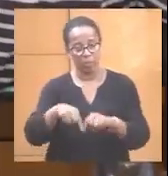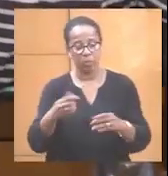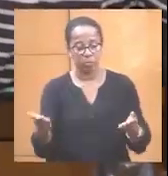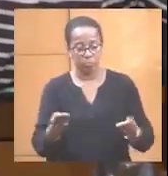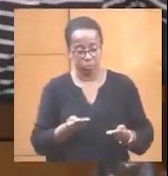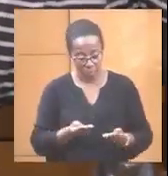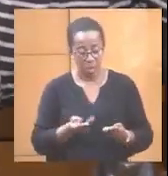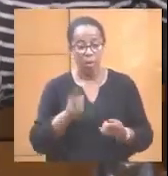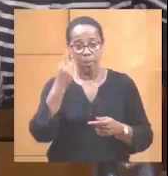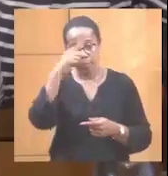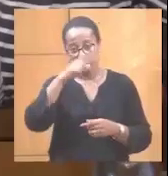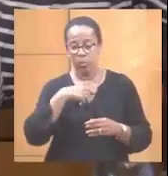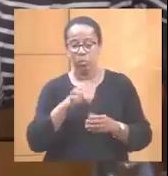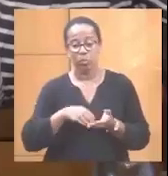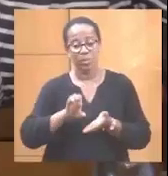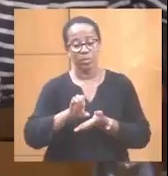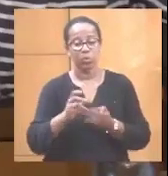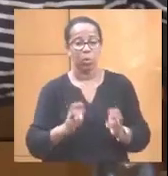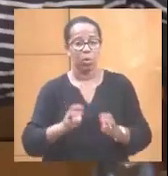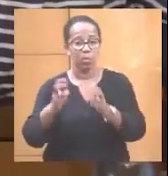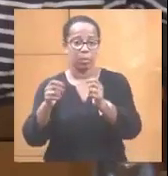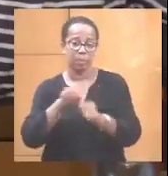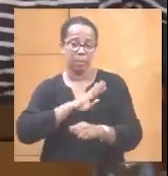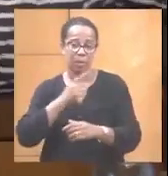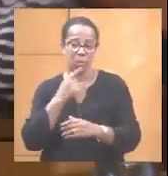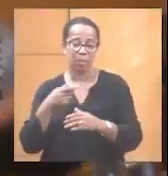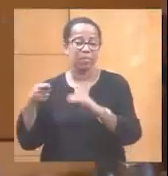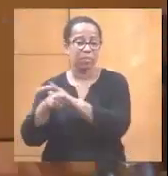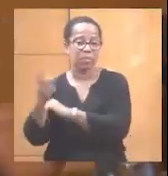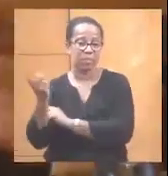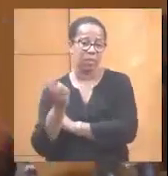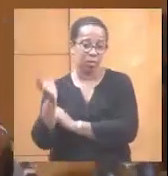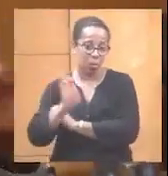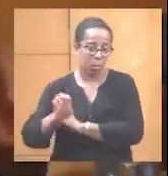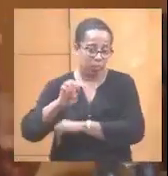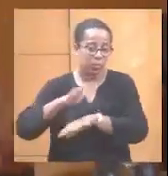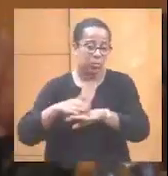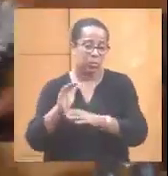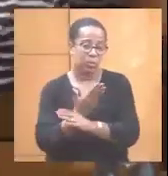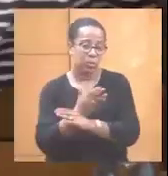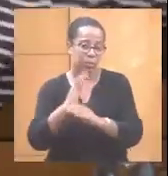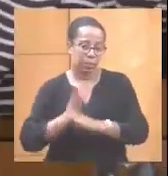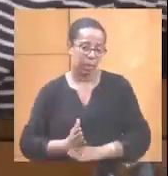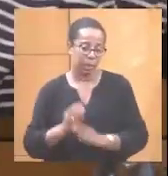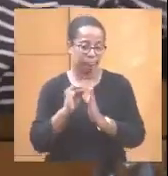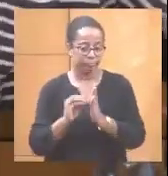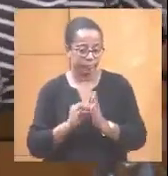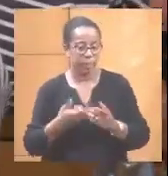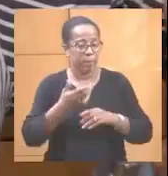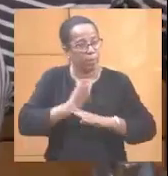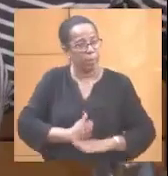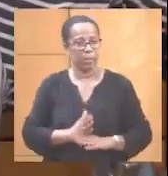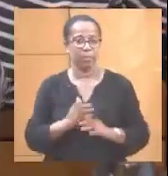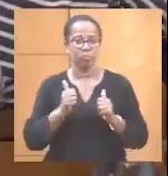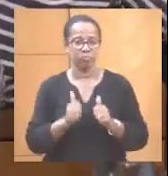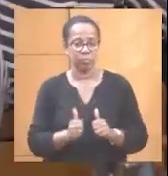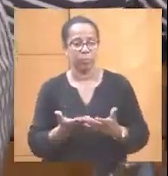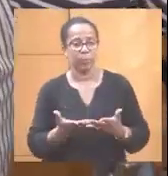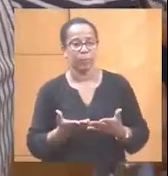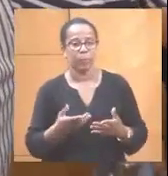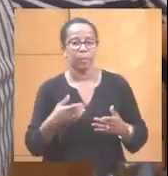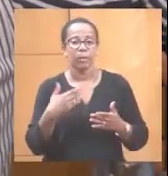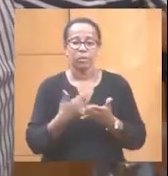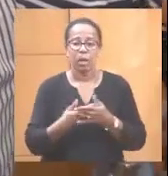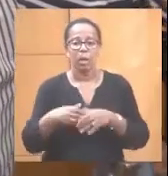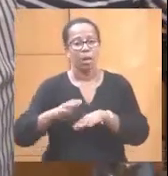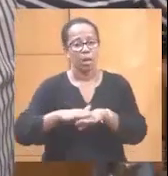augmenter leurs dotations par des financements du Fonds social européen sur des projets bien décrits, bien fixés, etc. Et c'est le même appel que nous